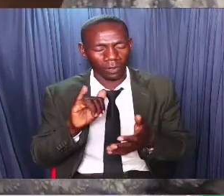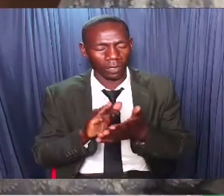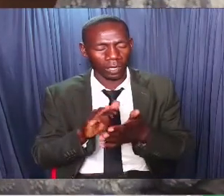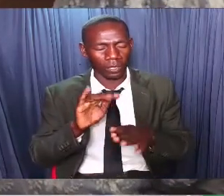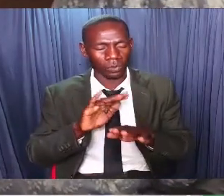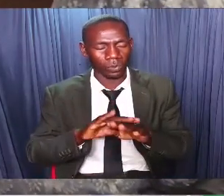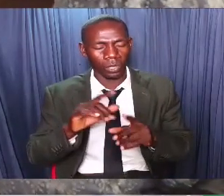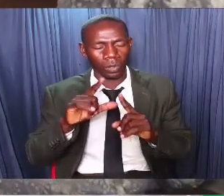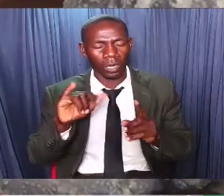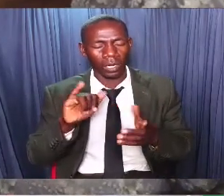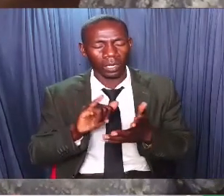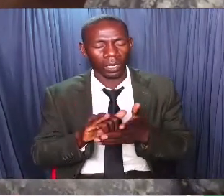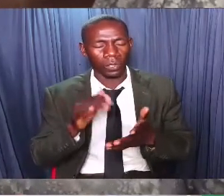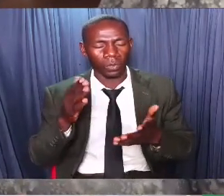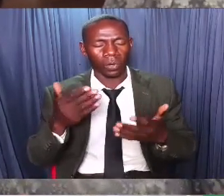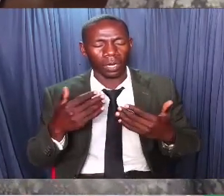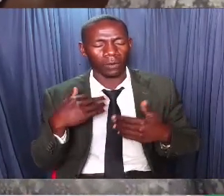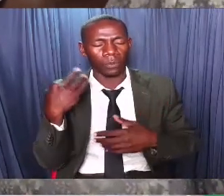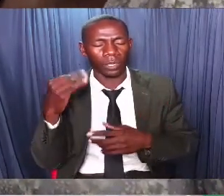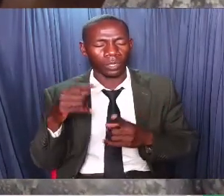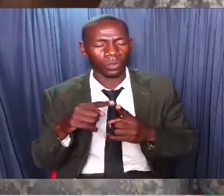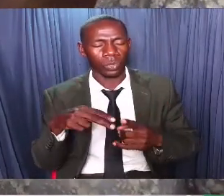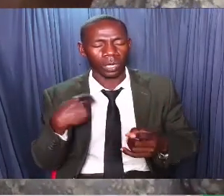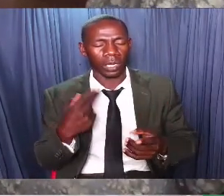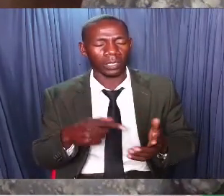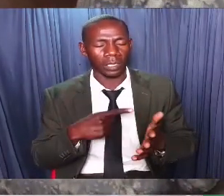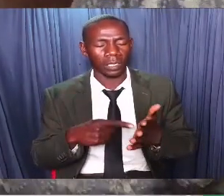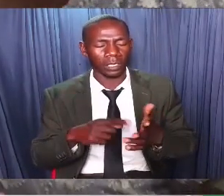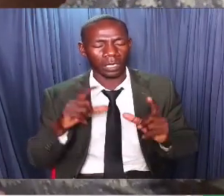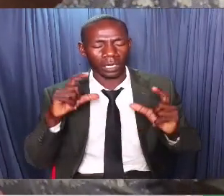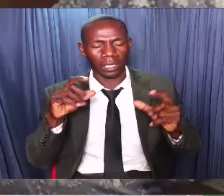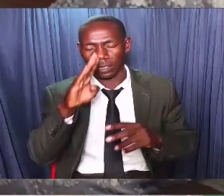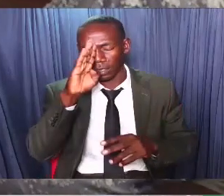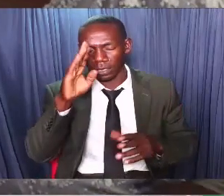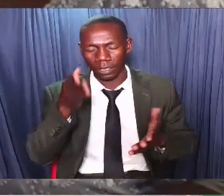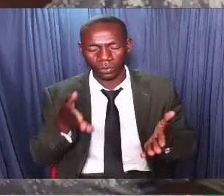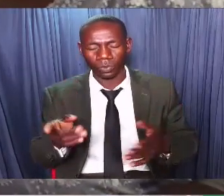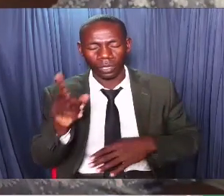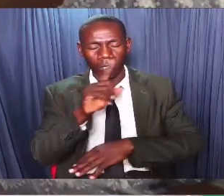Uwezo Bwana watoka kwako. Uwezo Bwana Yesu watoka kwako.